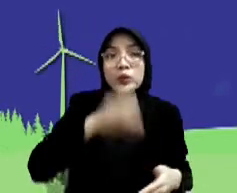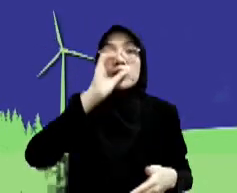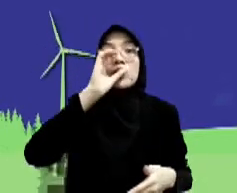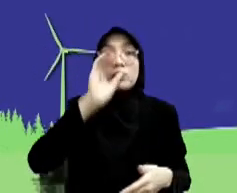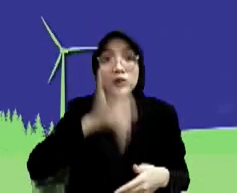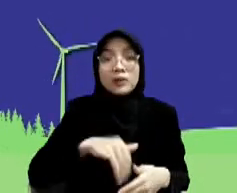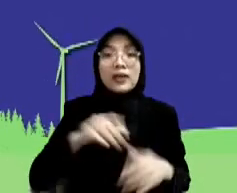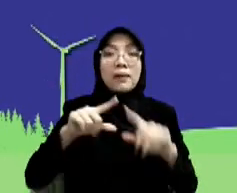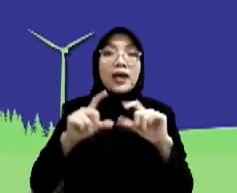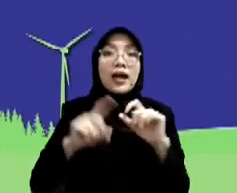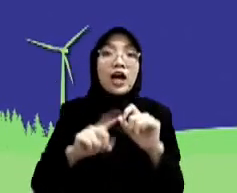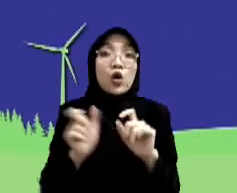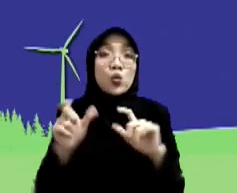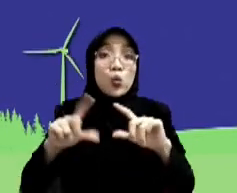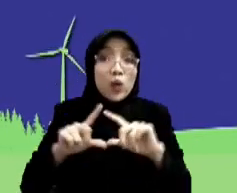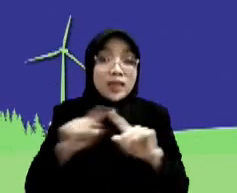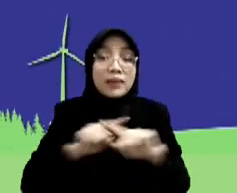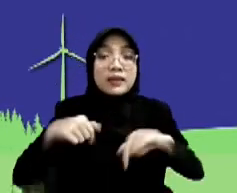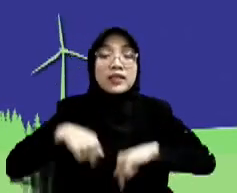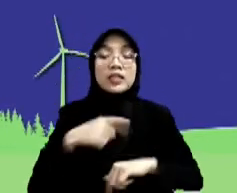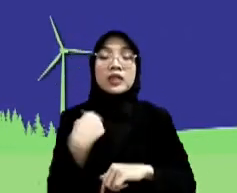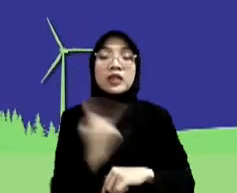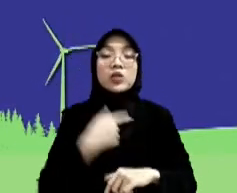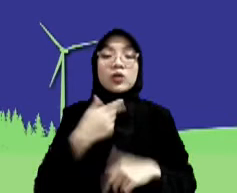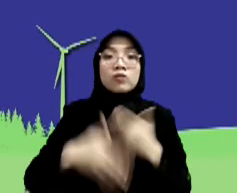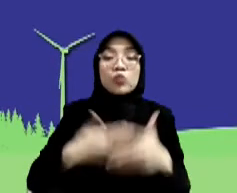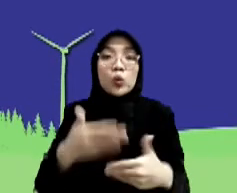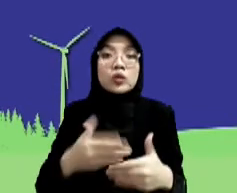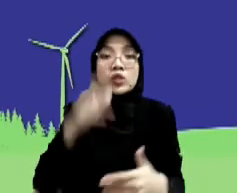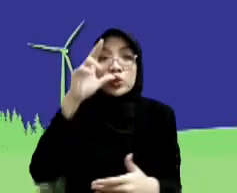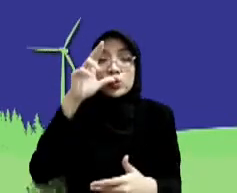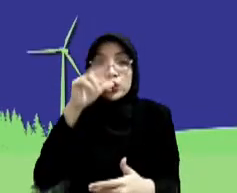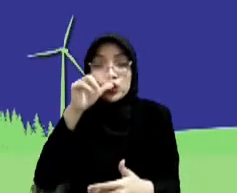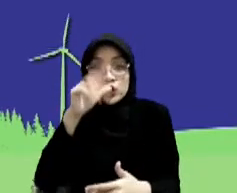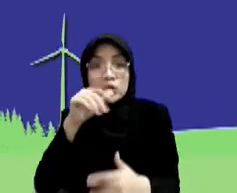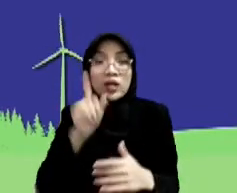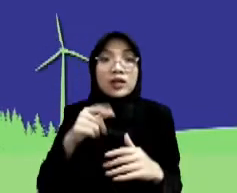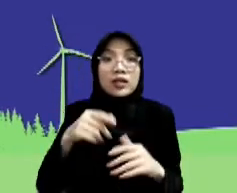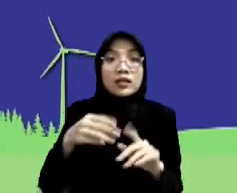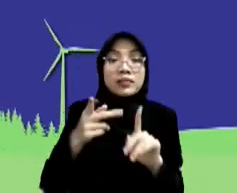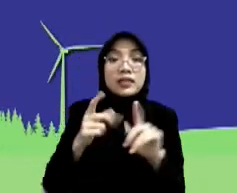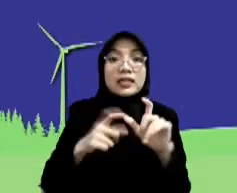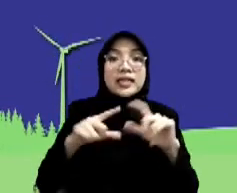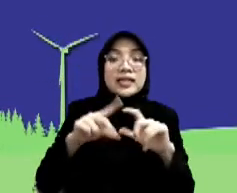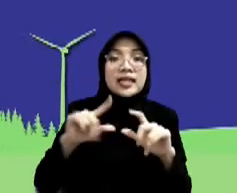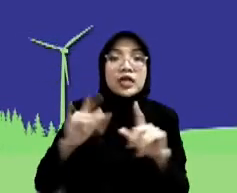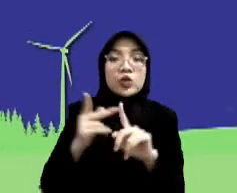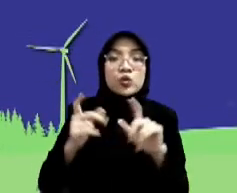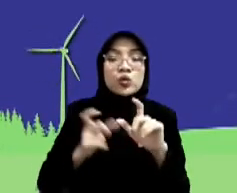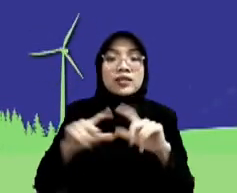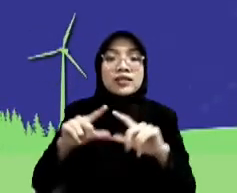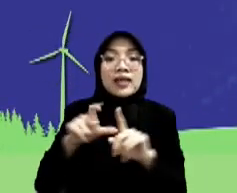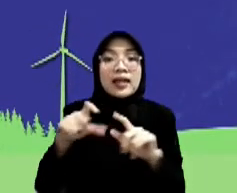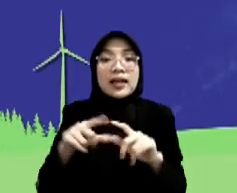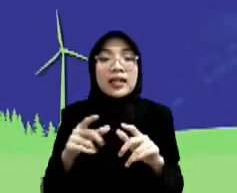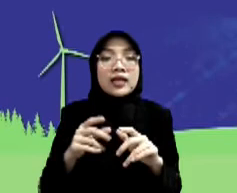brand kita Aqua kita juga eh memproduksi apa namanya susu gitu ya lewat brand kita yang lain sariusaha ee apa namanya lewat Perusahaan kita yang lain sariusaha dan